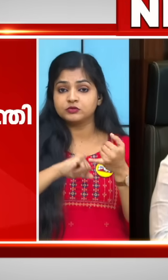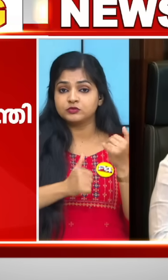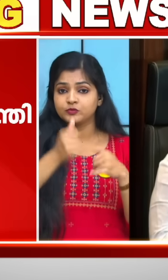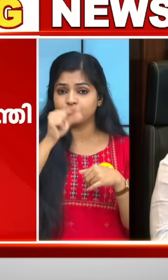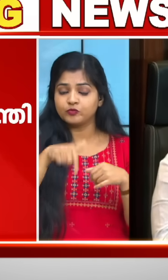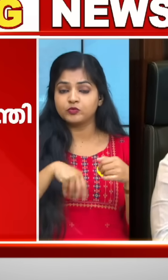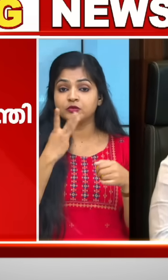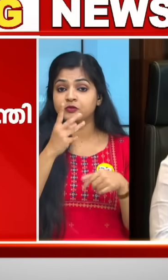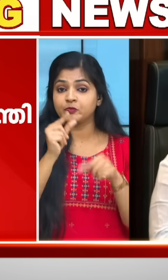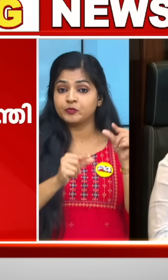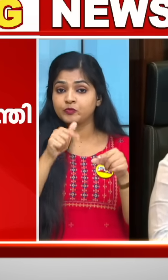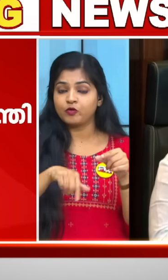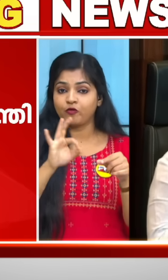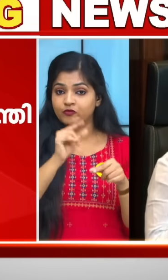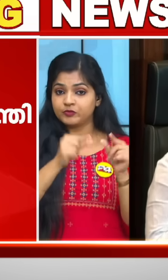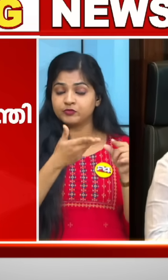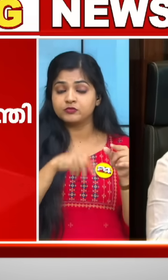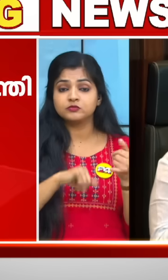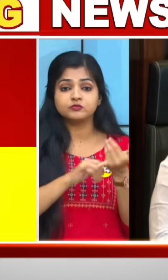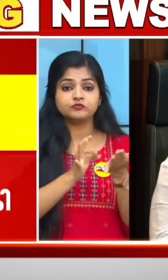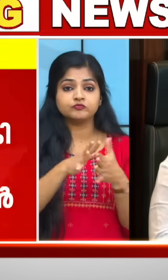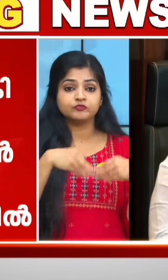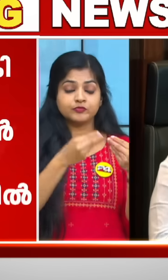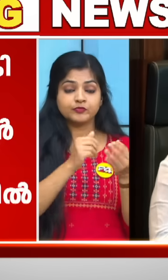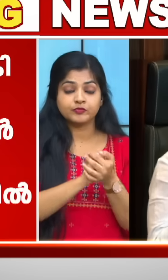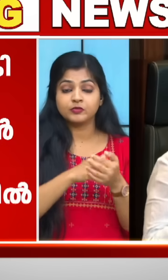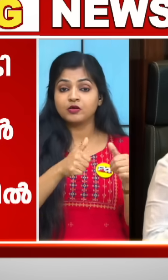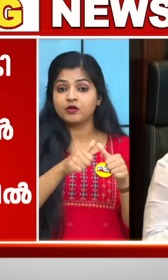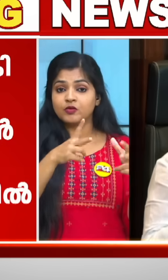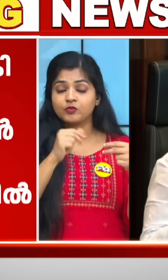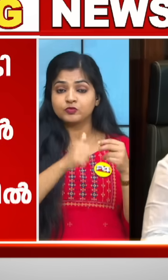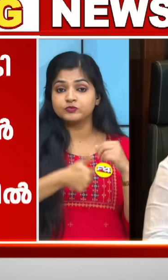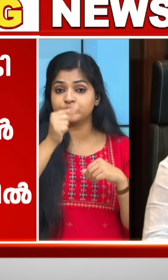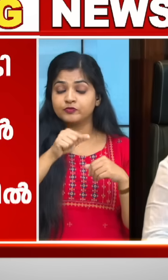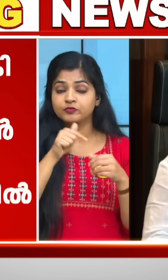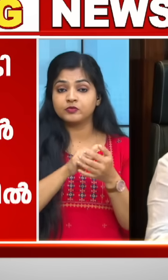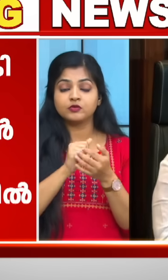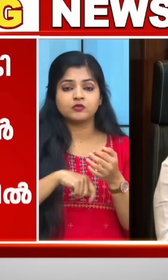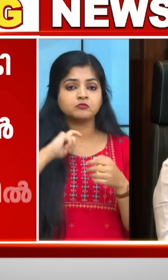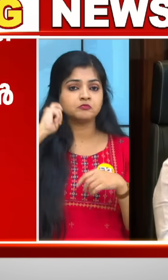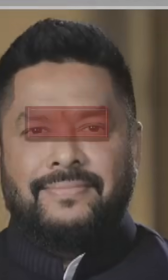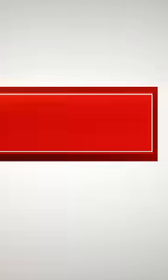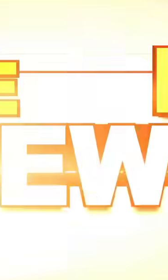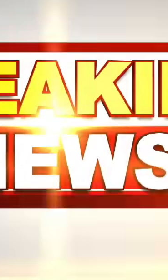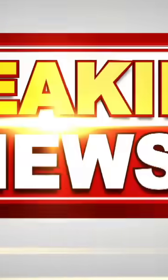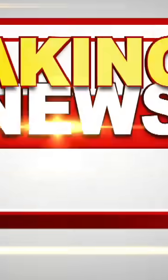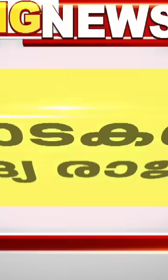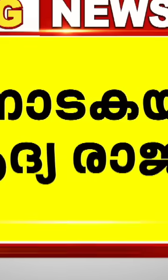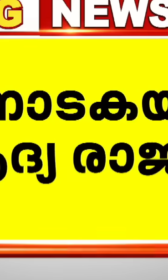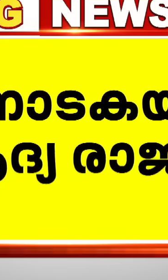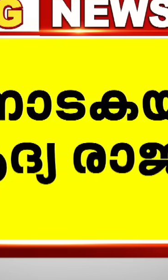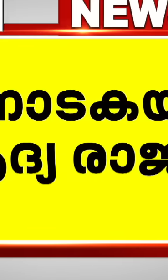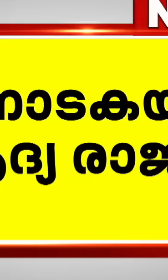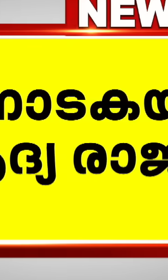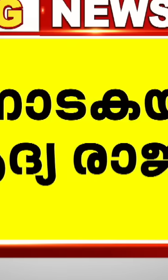ചെയ്തിരുന്നു ഇതിനു പിന്നാലെ ഈ അക്കൗണ്ടൻസ് സൂപ്രണ്ട് ശിവമോഗ സ്വദേശി ആയിട്ടുള്ള ചന്ദ്രശേഖർ ജീവനൊടുക്കുന്ന സാഹചര്യമുണ്ടായി അതിനു പിന്നാലെയാണ് ഇതിലെ